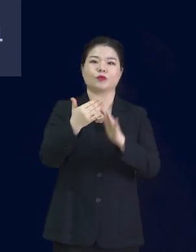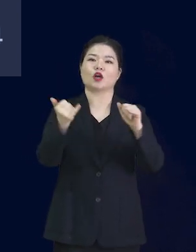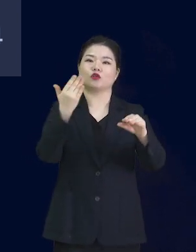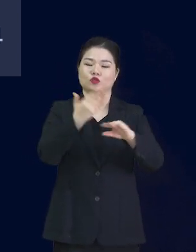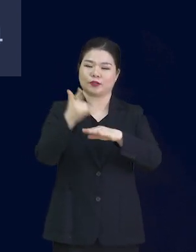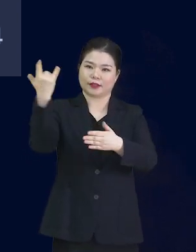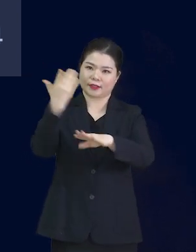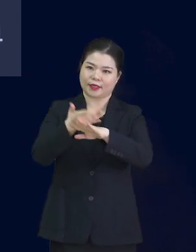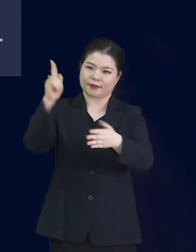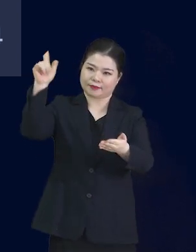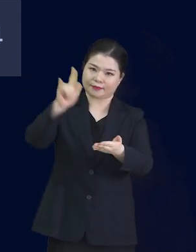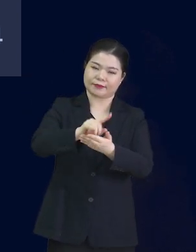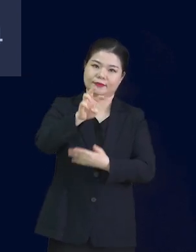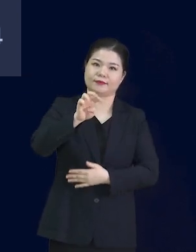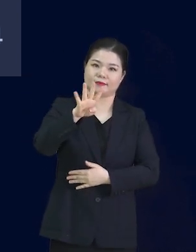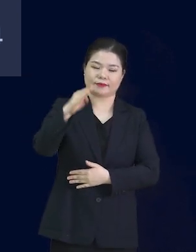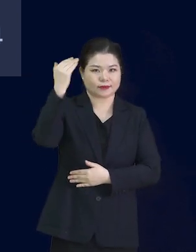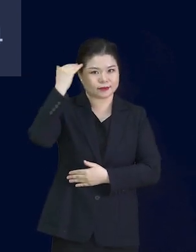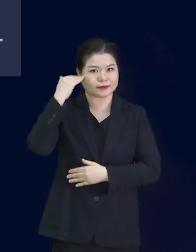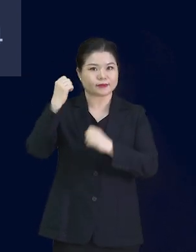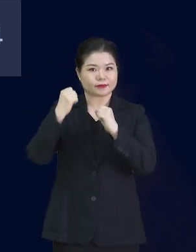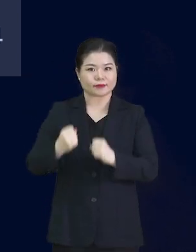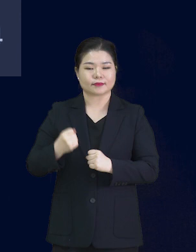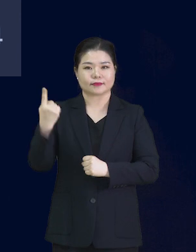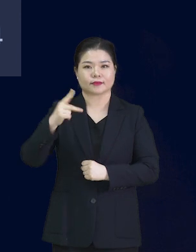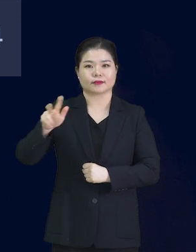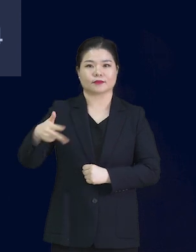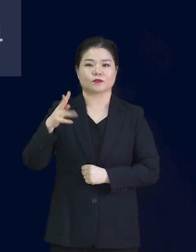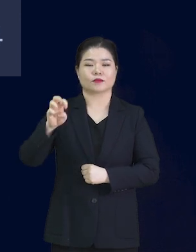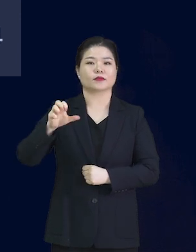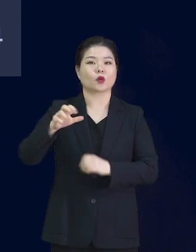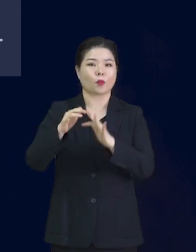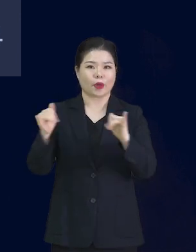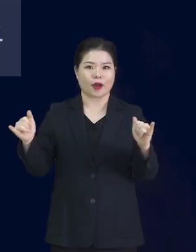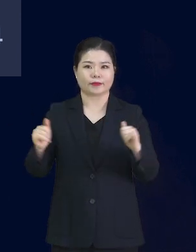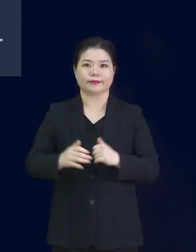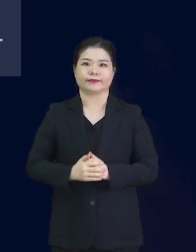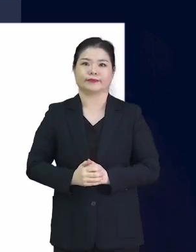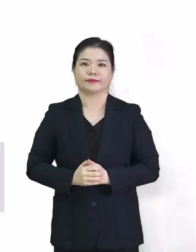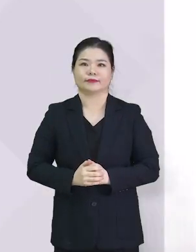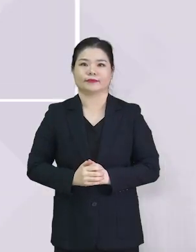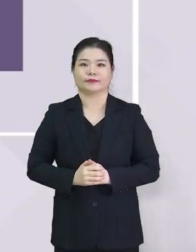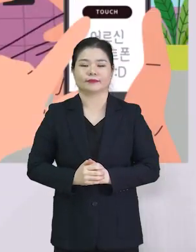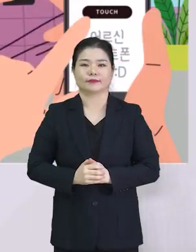중 해외 입국자 34명, 국내 거주자는 1,735명이었습니다.